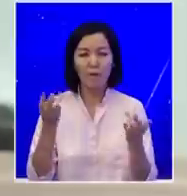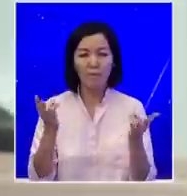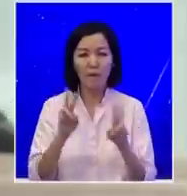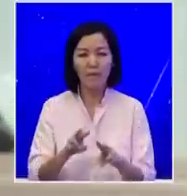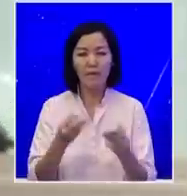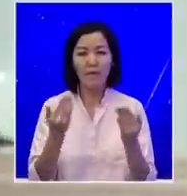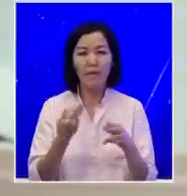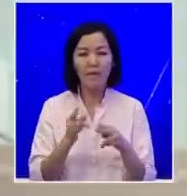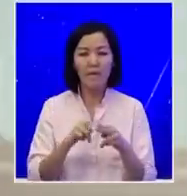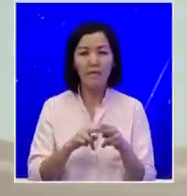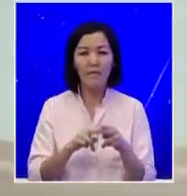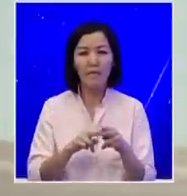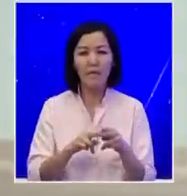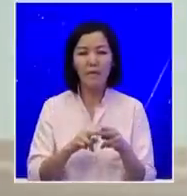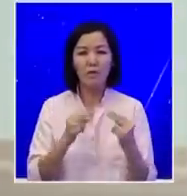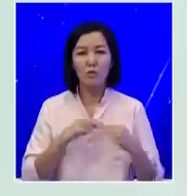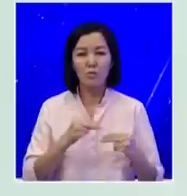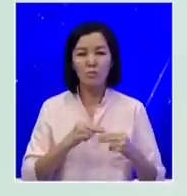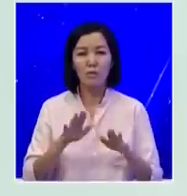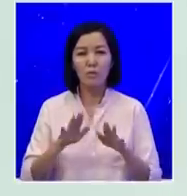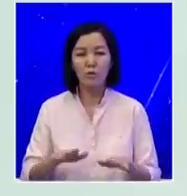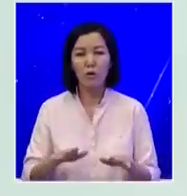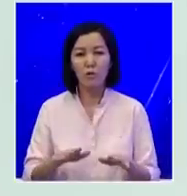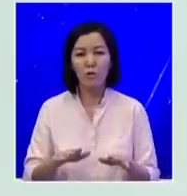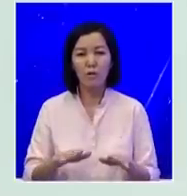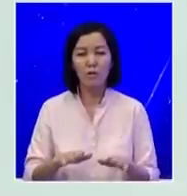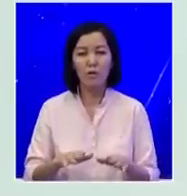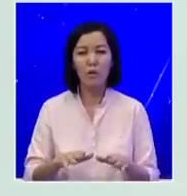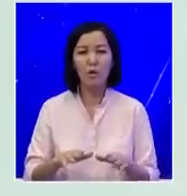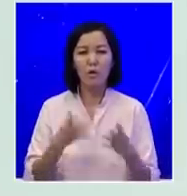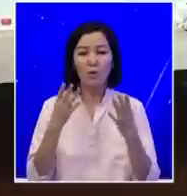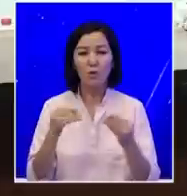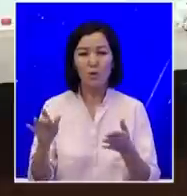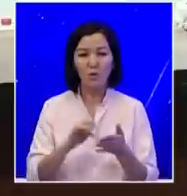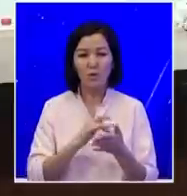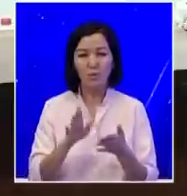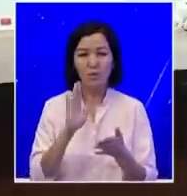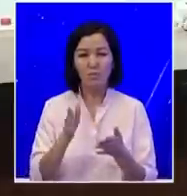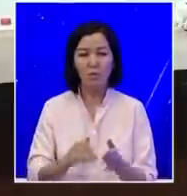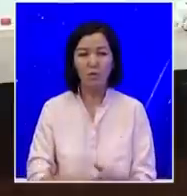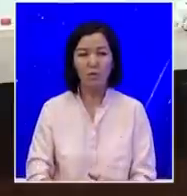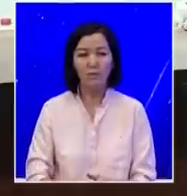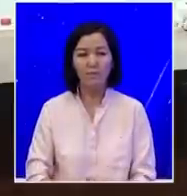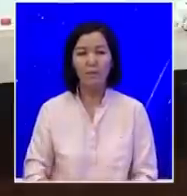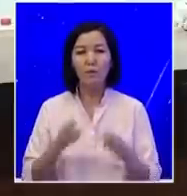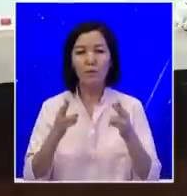Енді мұндағы пайыз тек жұмыс істеп тұрған күндер үшін ғана есептелетін болады. Төтенше жағдайлар